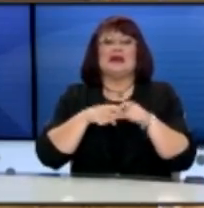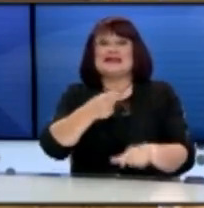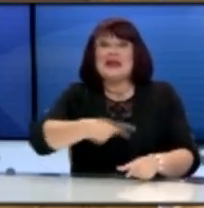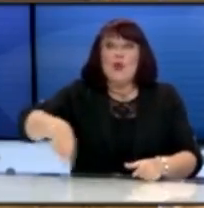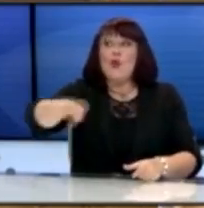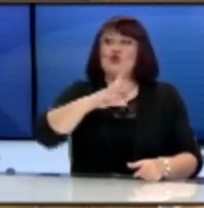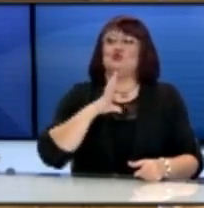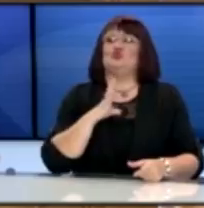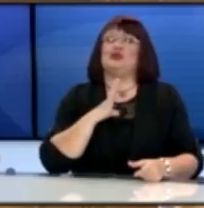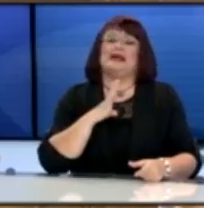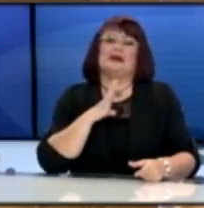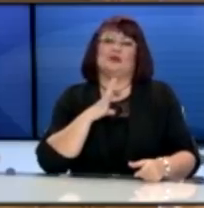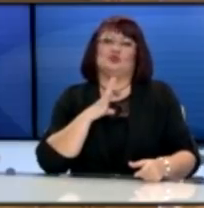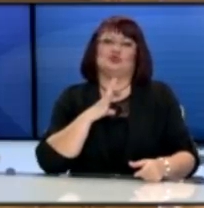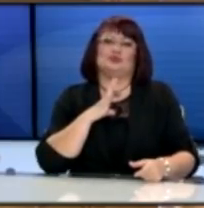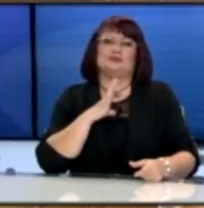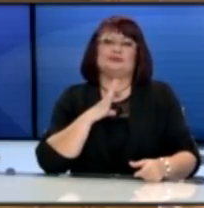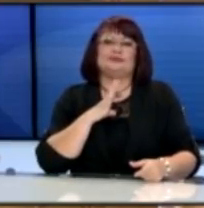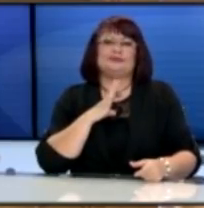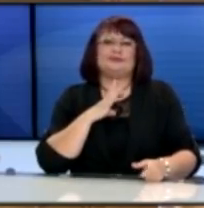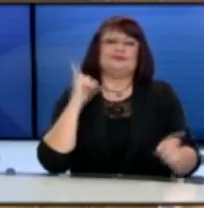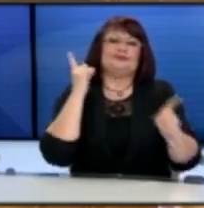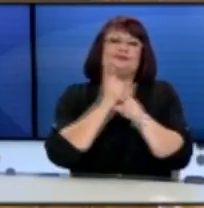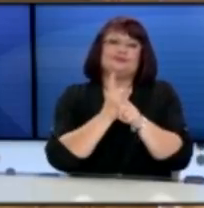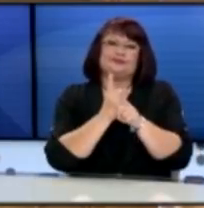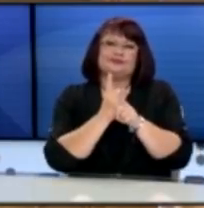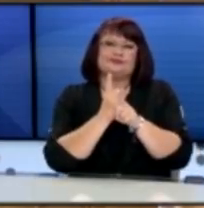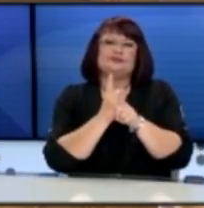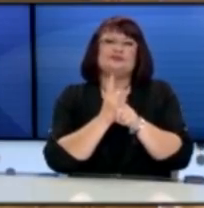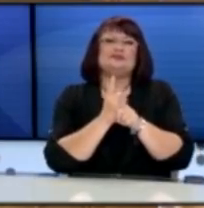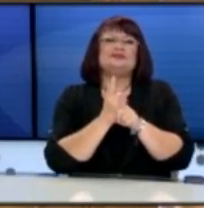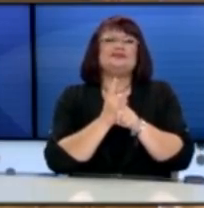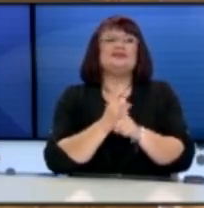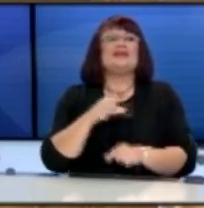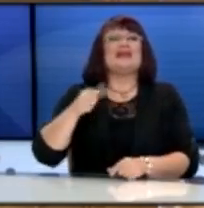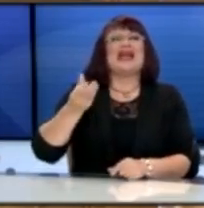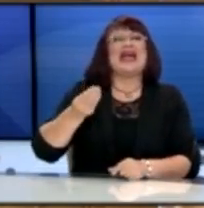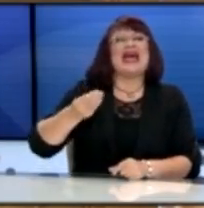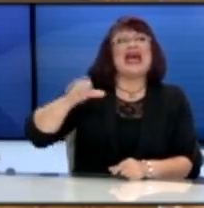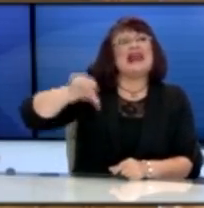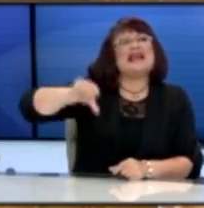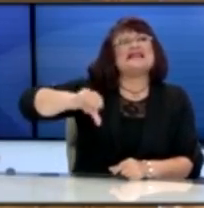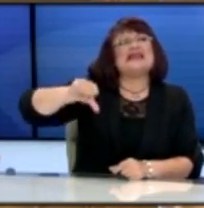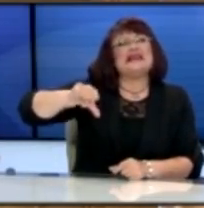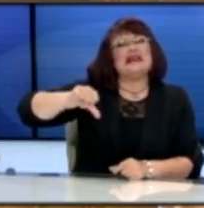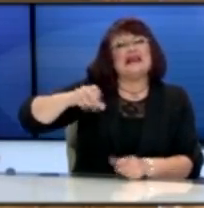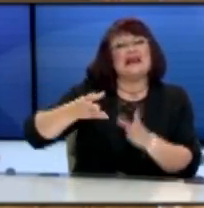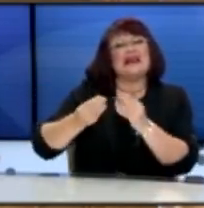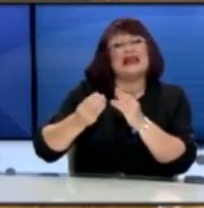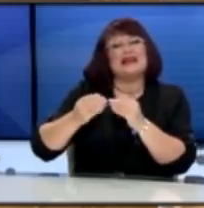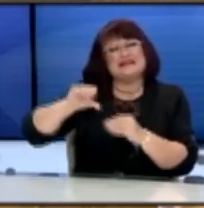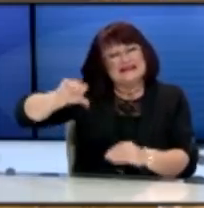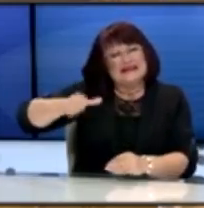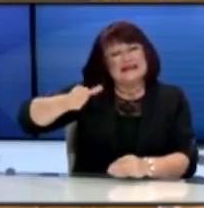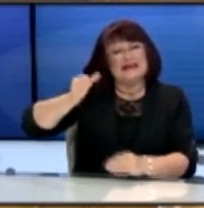των κατοίκων. Ειδικά για τους ρετσινάδες της Βόρειας Εύβοιας απαιτείται η εξασφάλιση μόνιμης